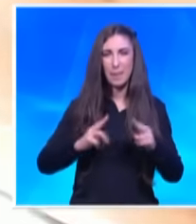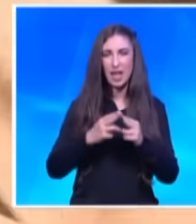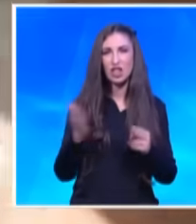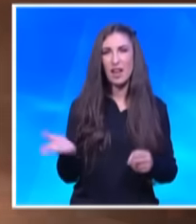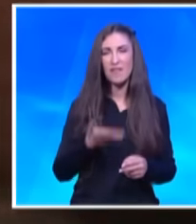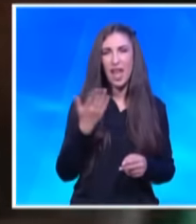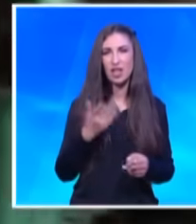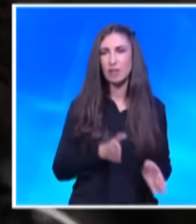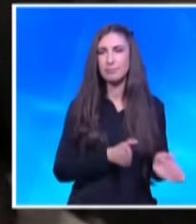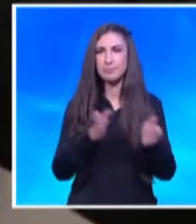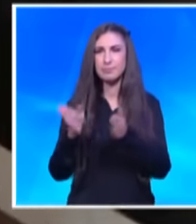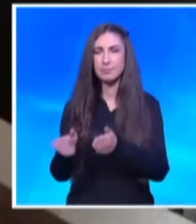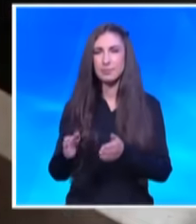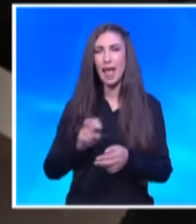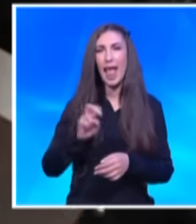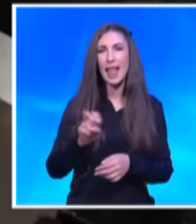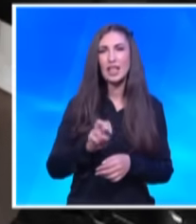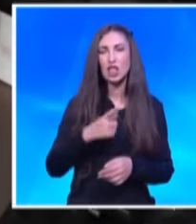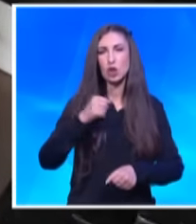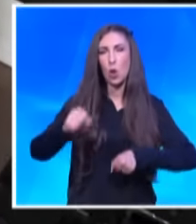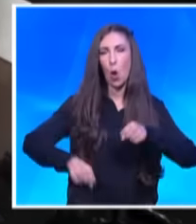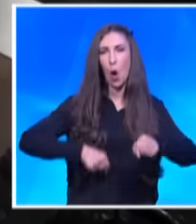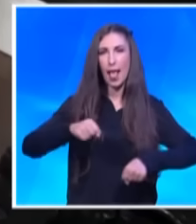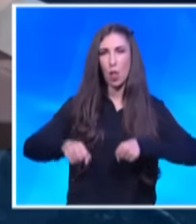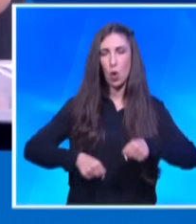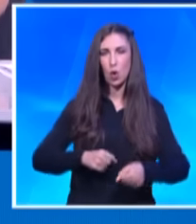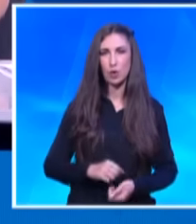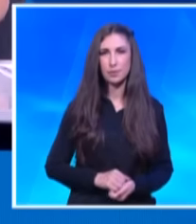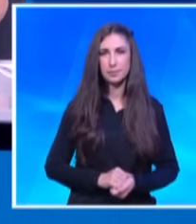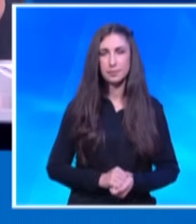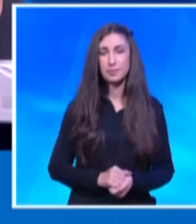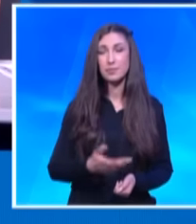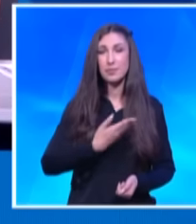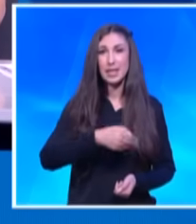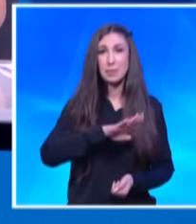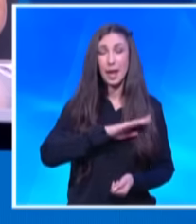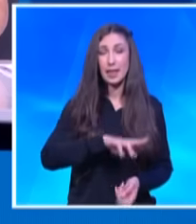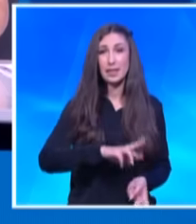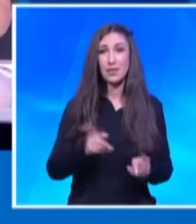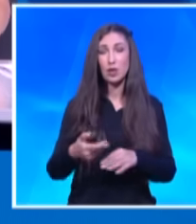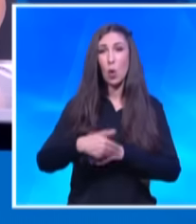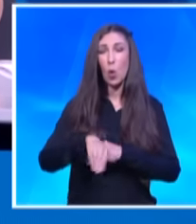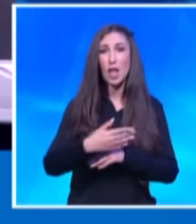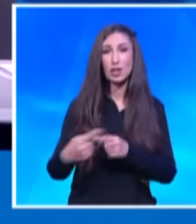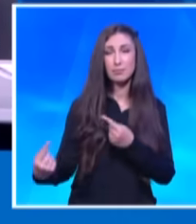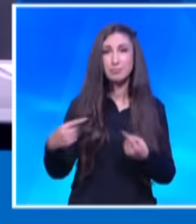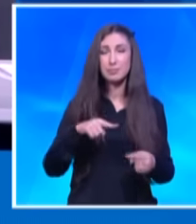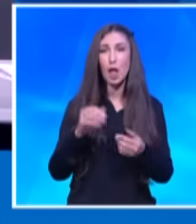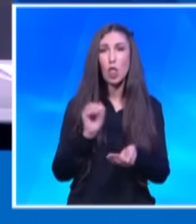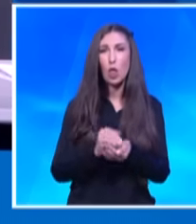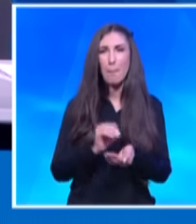вече се пренасочиха към електрическите колела. В Испания се завърна уличната битка с